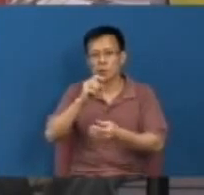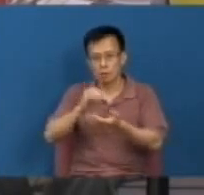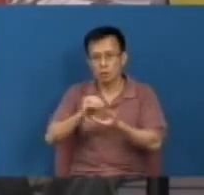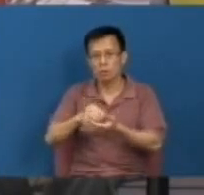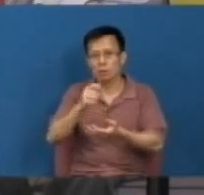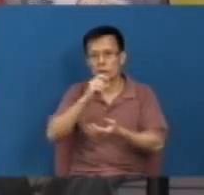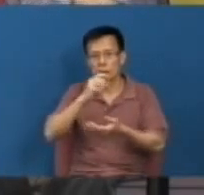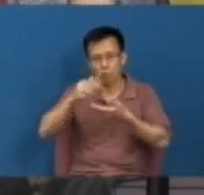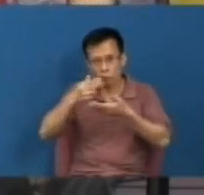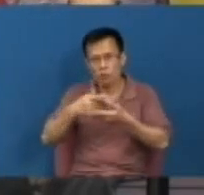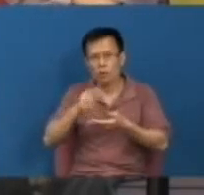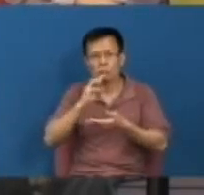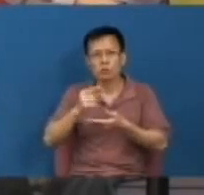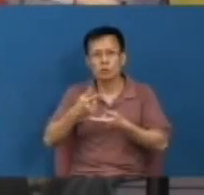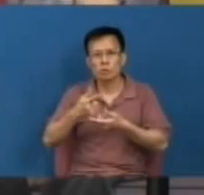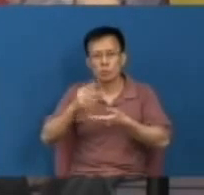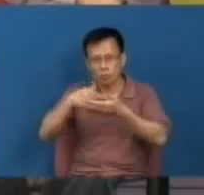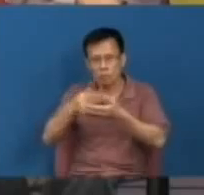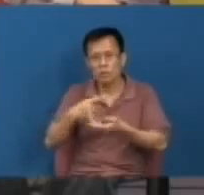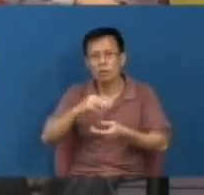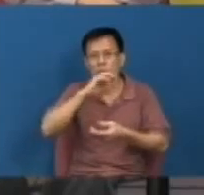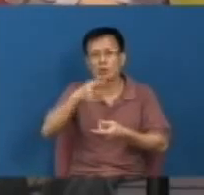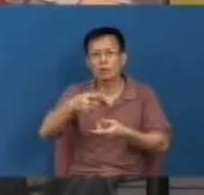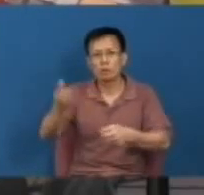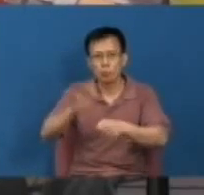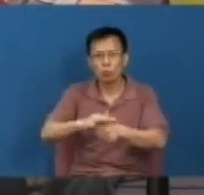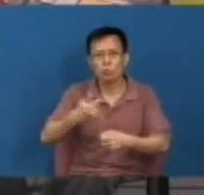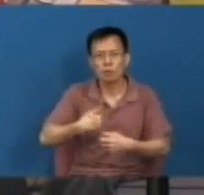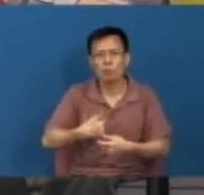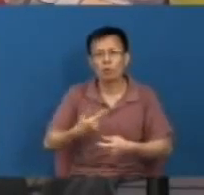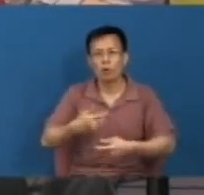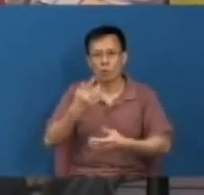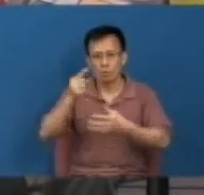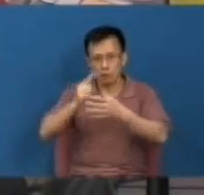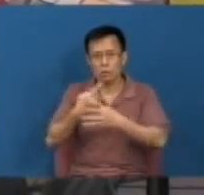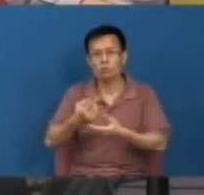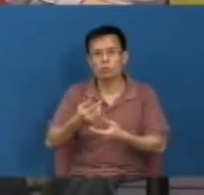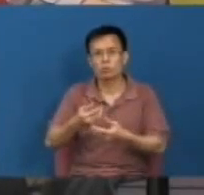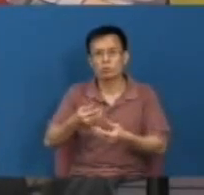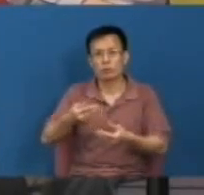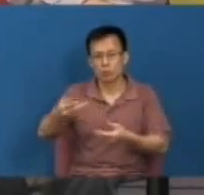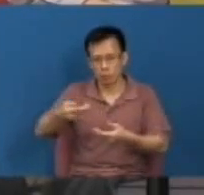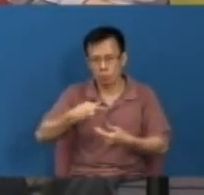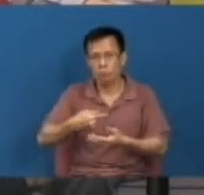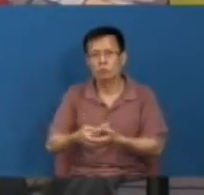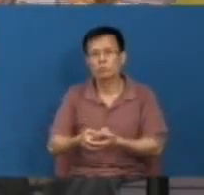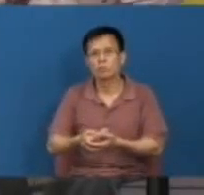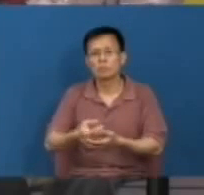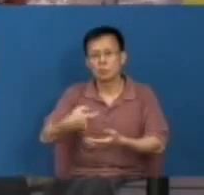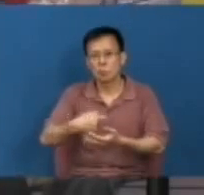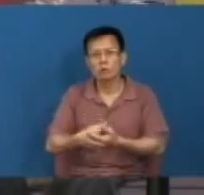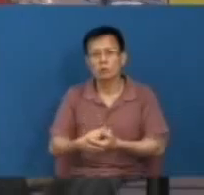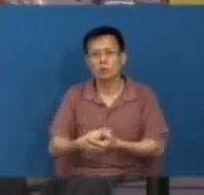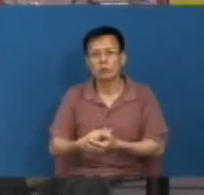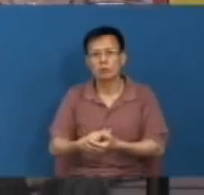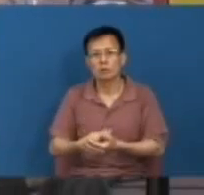噶嘛？咁我冇飯開，咁點啊？我要等你賠償，你要賠償咧，仲要係可能一個月後先至出一個 offer 俾我哋賠償喎。 你又以為咁